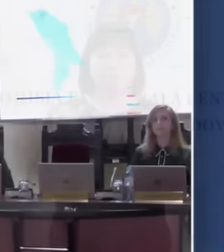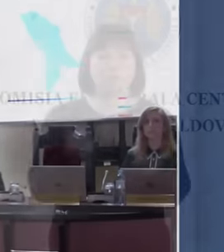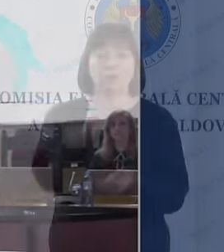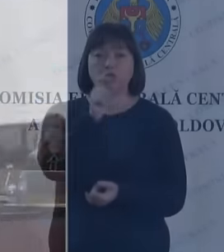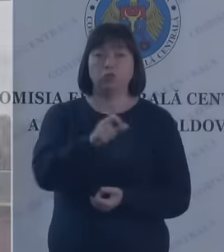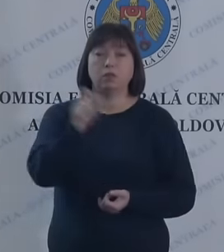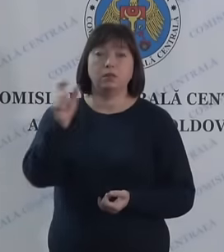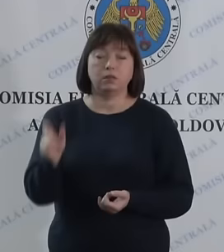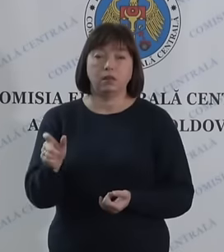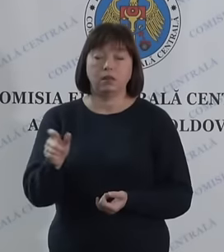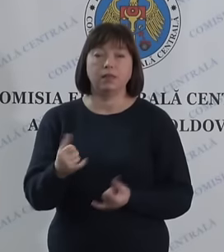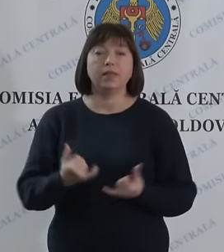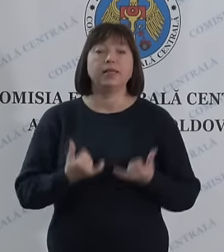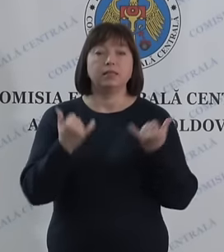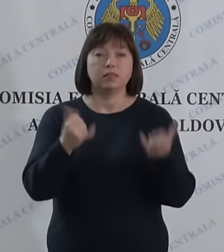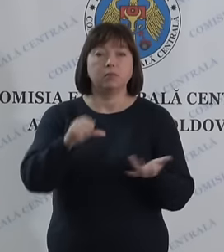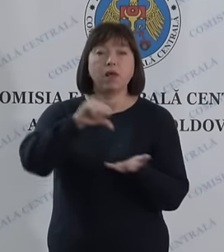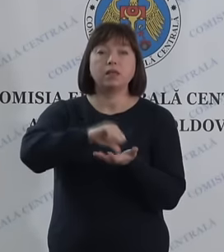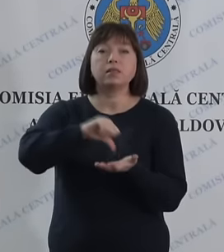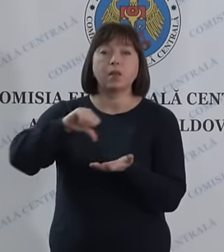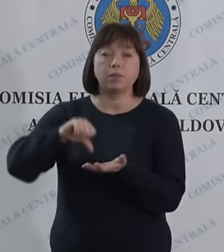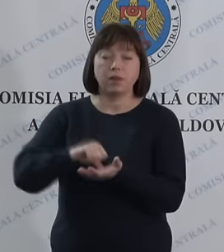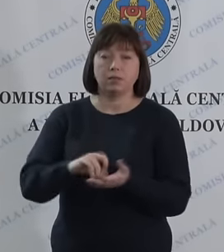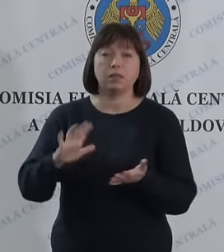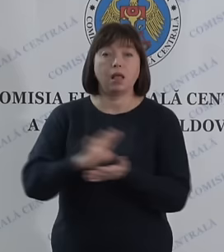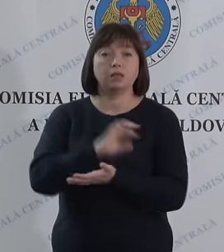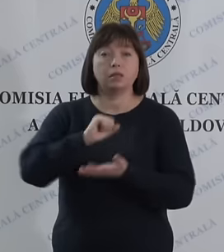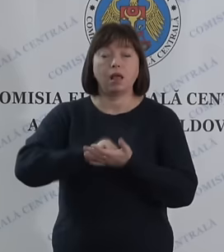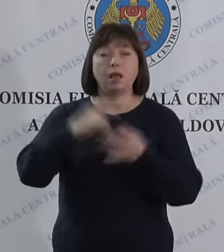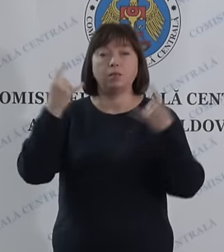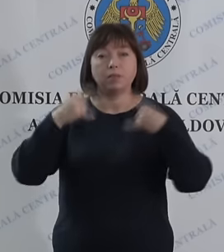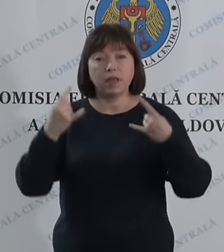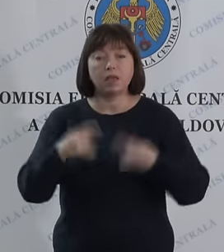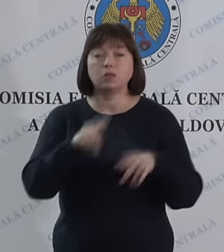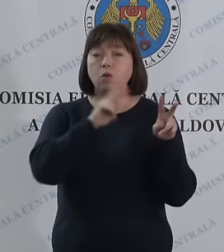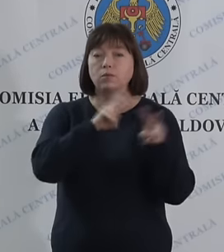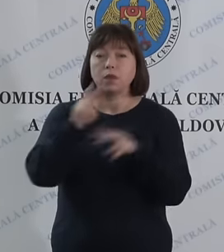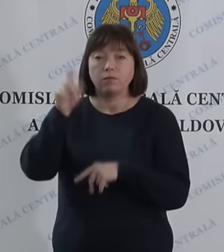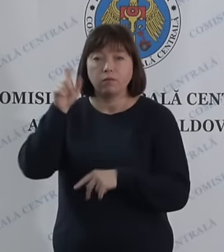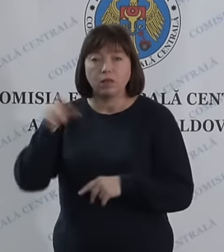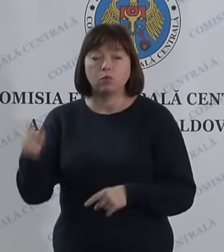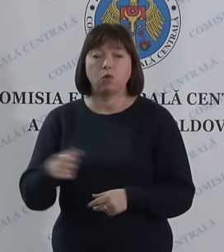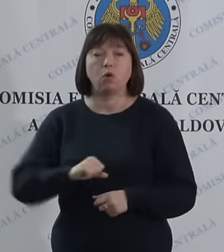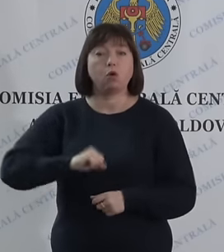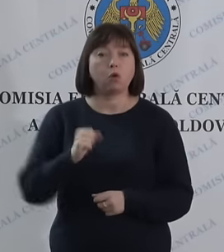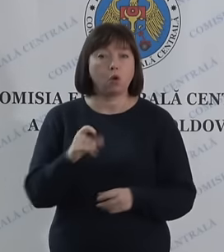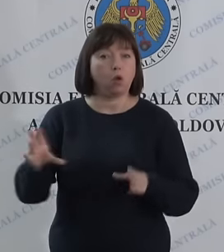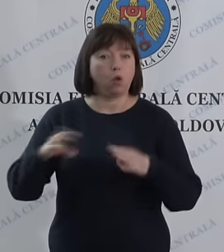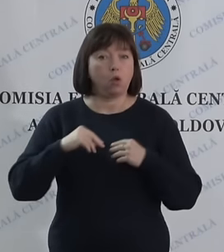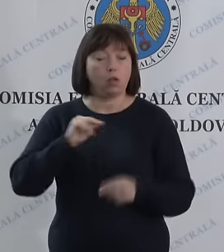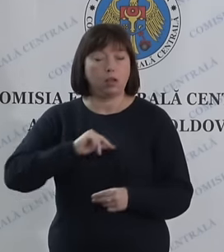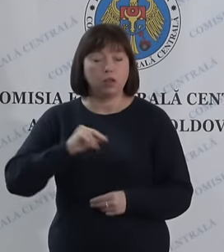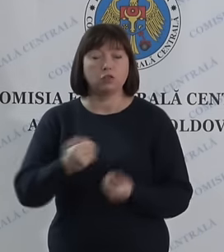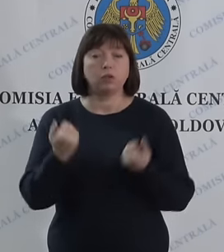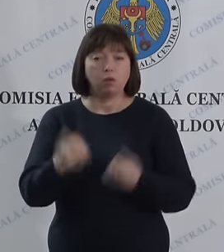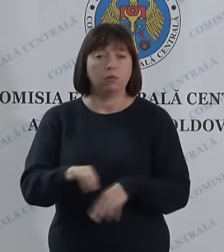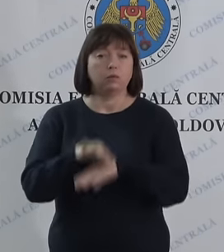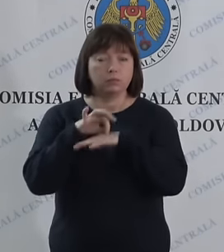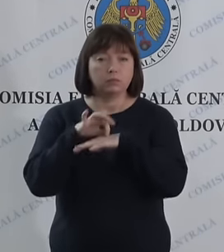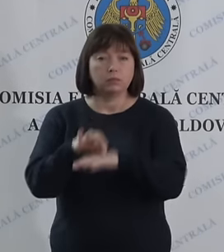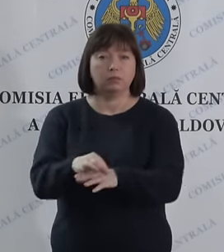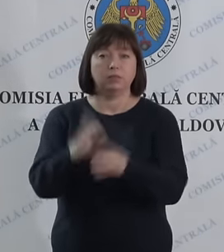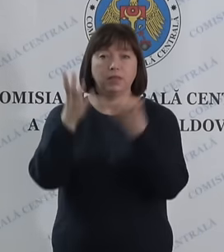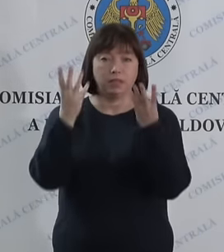cetățeni, stimați reprezentanți ai presei, stimați observatori, colegi, ne aflăm în plină desfășurare